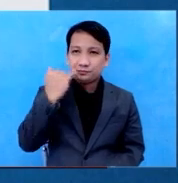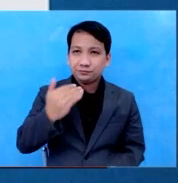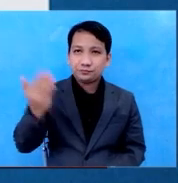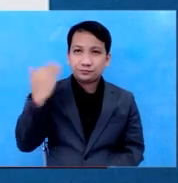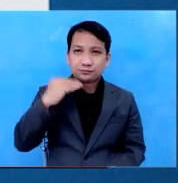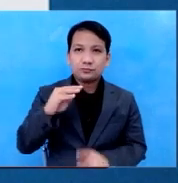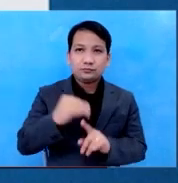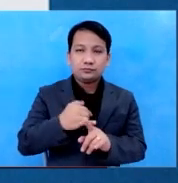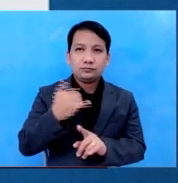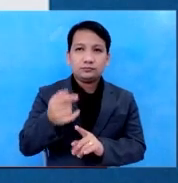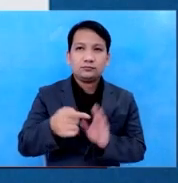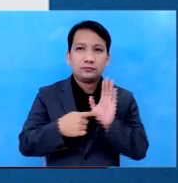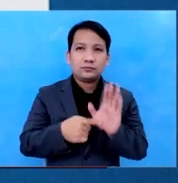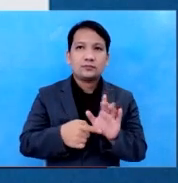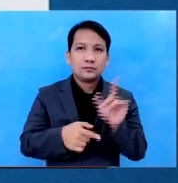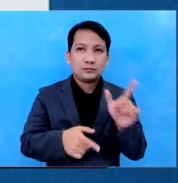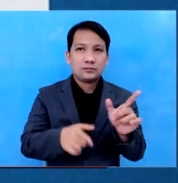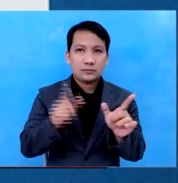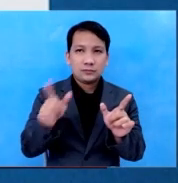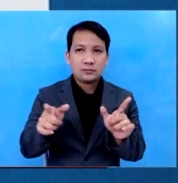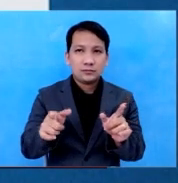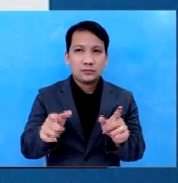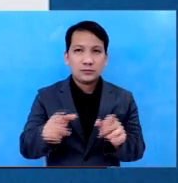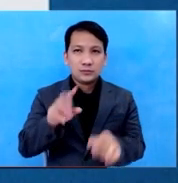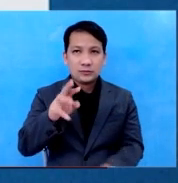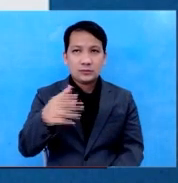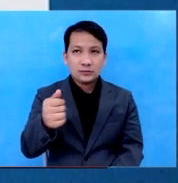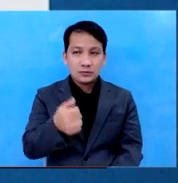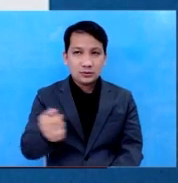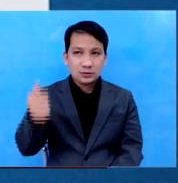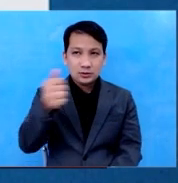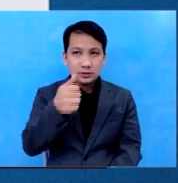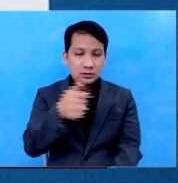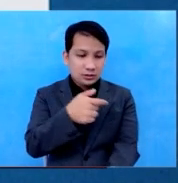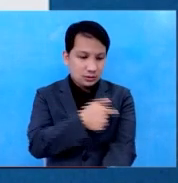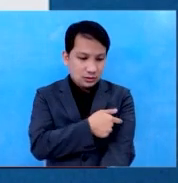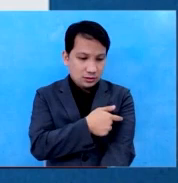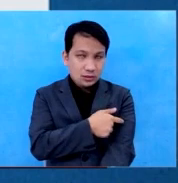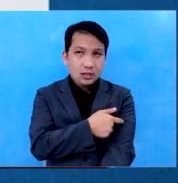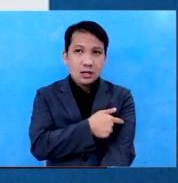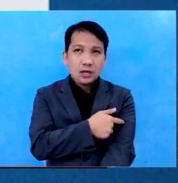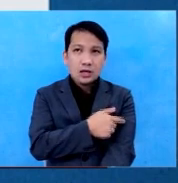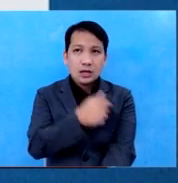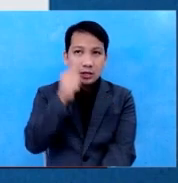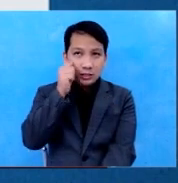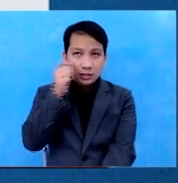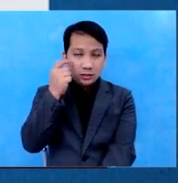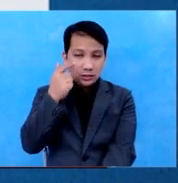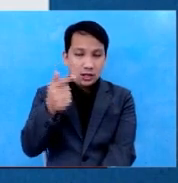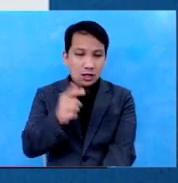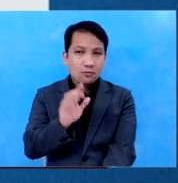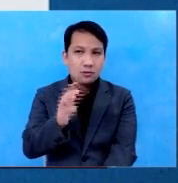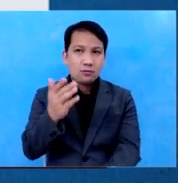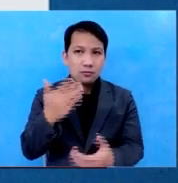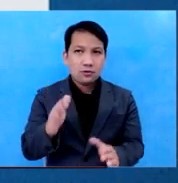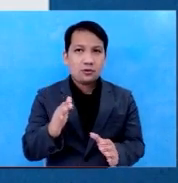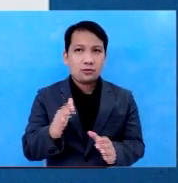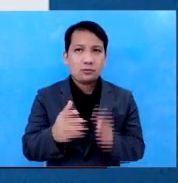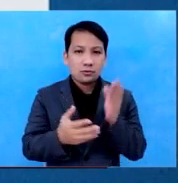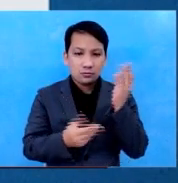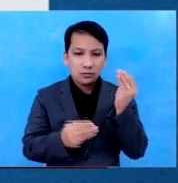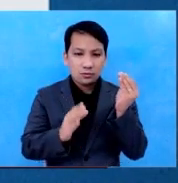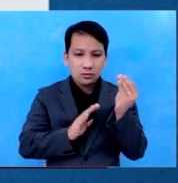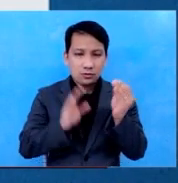taong 2021, mismong si WHO Director General Tedros Adhanom Ghebreyesus ang nag-upload ng kanyang